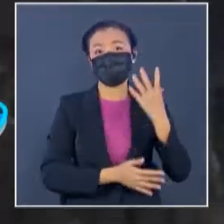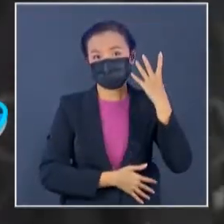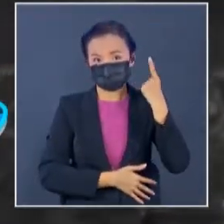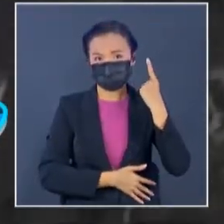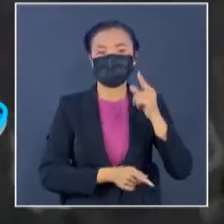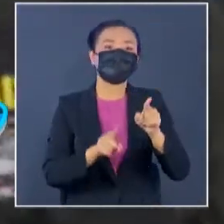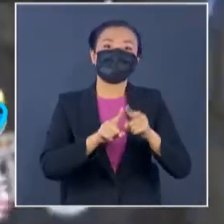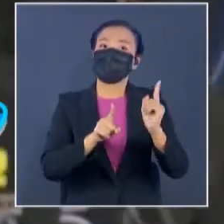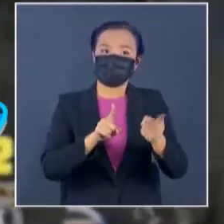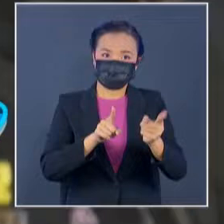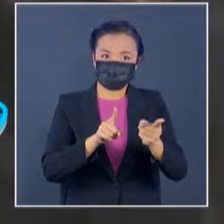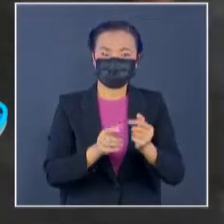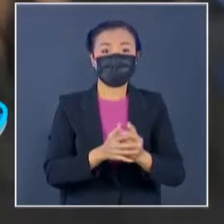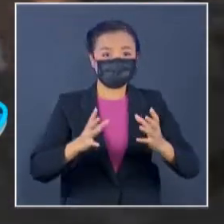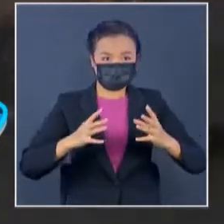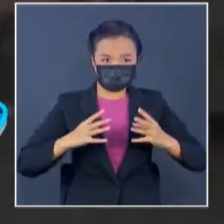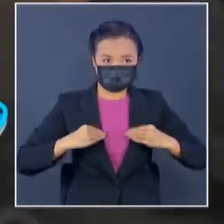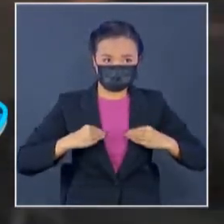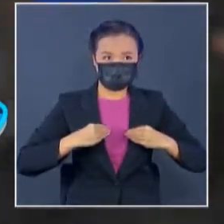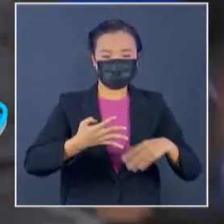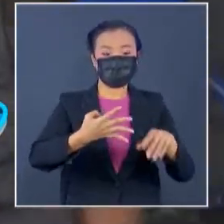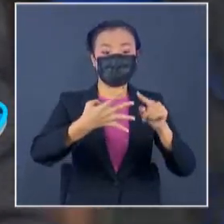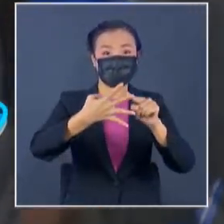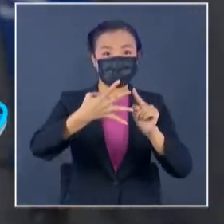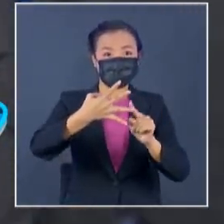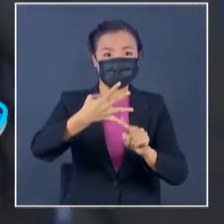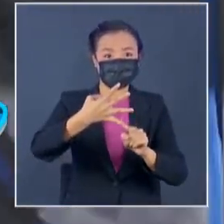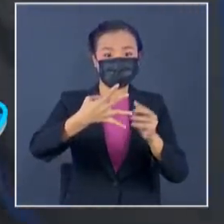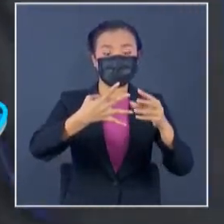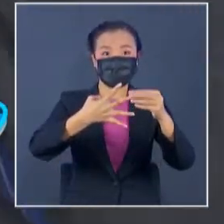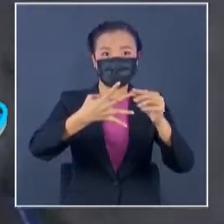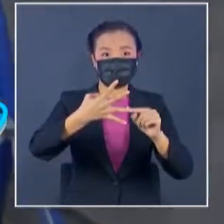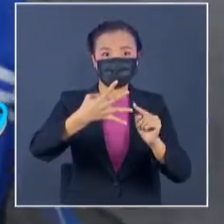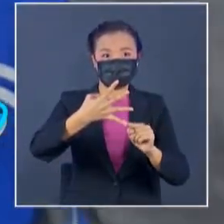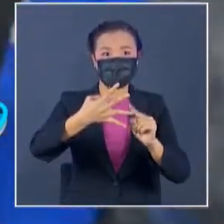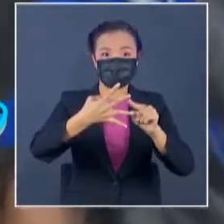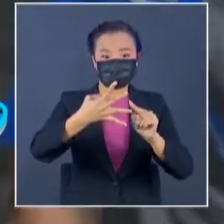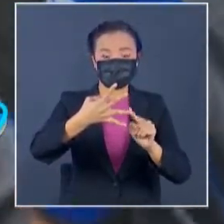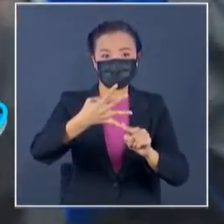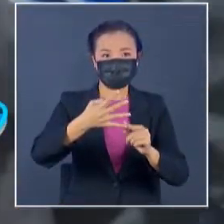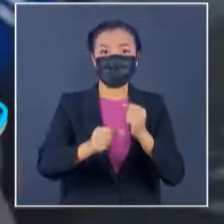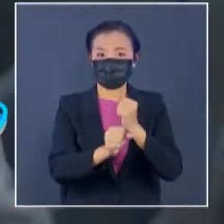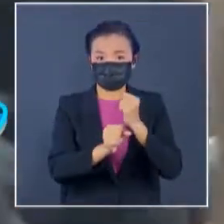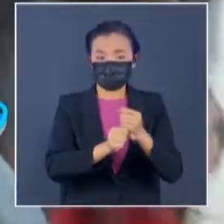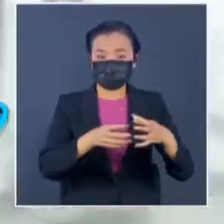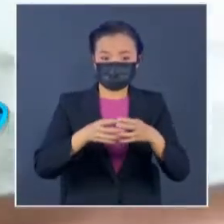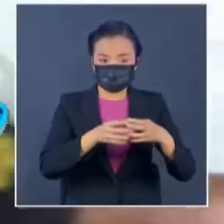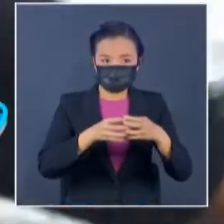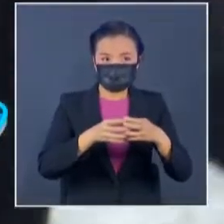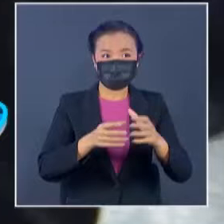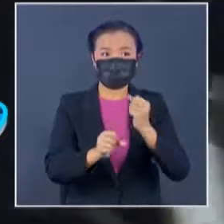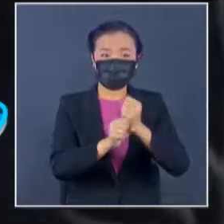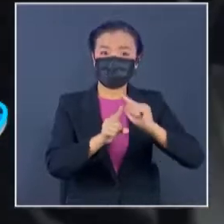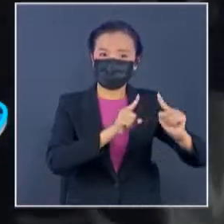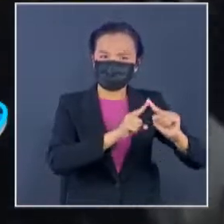มครับรับสารภาพใน3ข้อหาก็คือฐานเป็นเจ้าพนักงานร่วมการปฏิบัติหรือละเว้นการปฏิบัติหน้